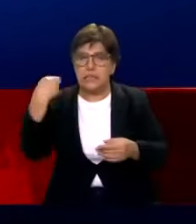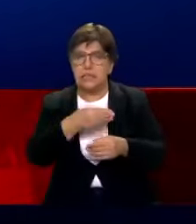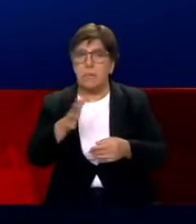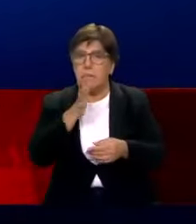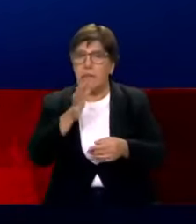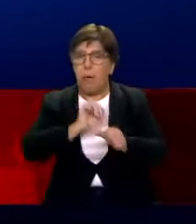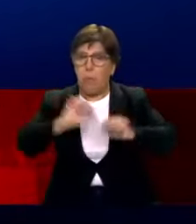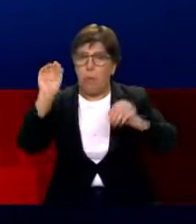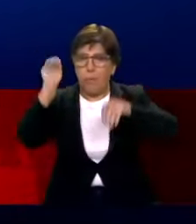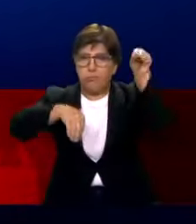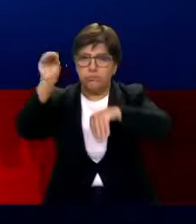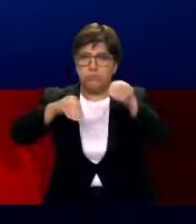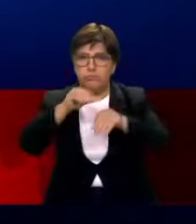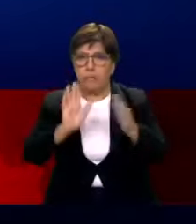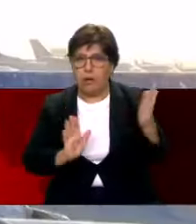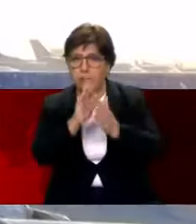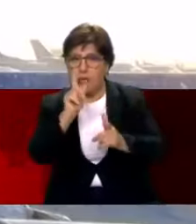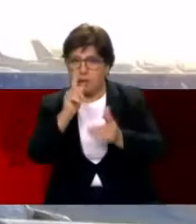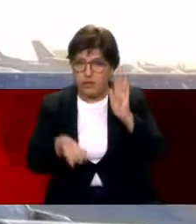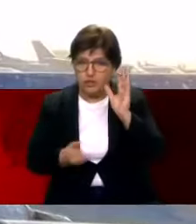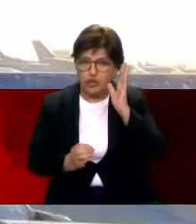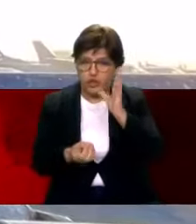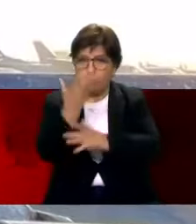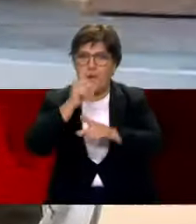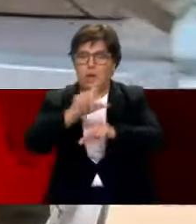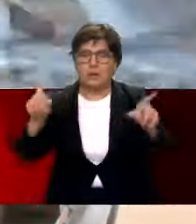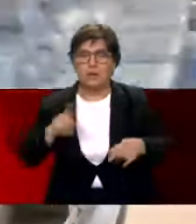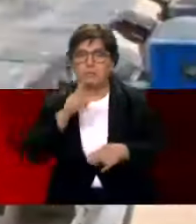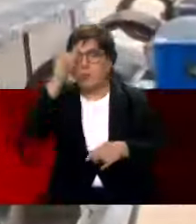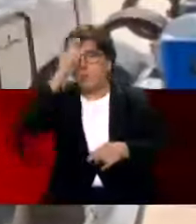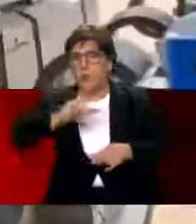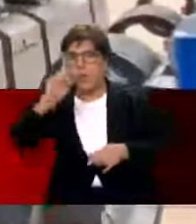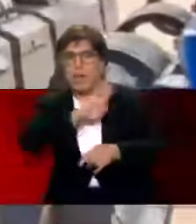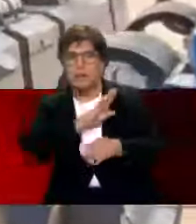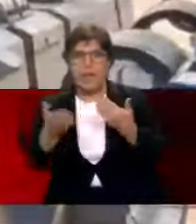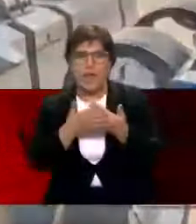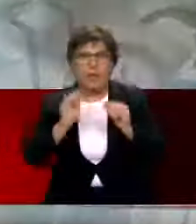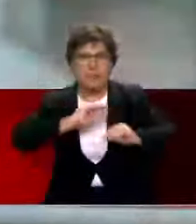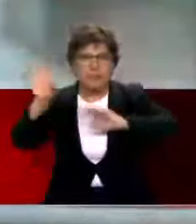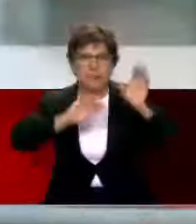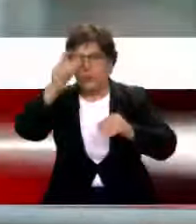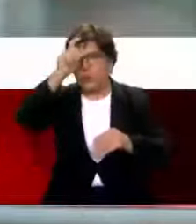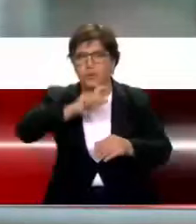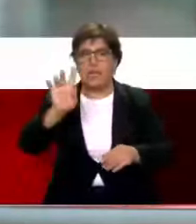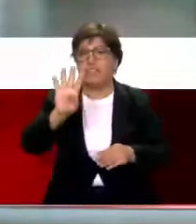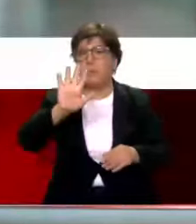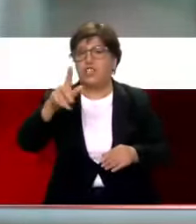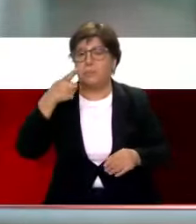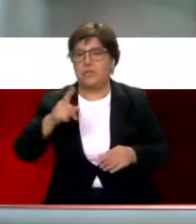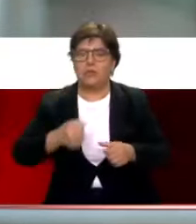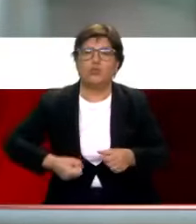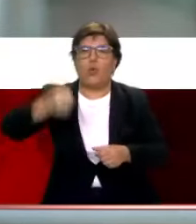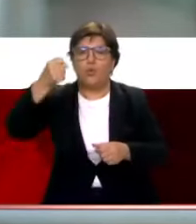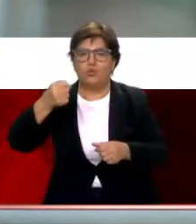bilerek bombalanması karşısında sesini yükseltmelidir. Türkiye'nin Gazze'ye yardımlarından da bahsetti. Türkiye olarak 45 bin tonu